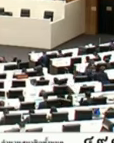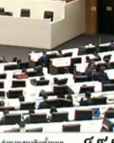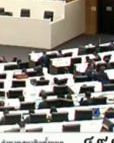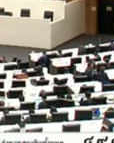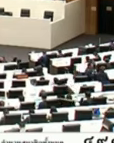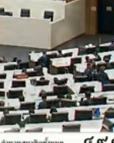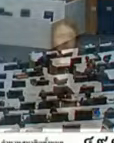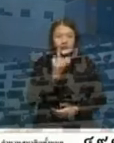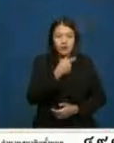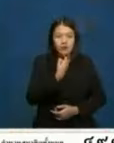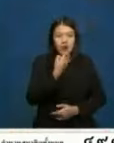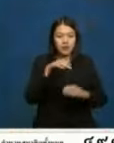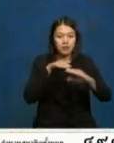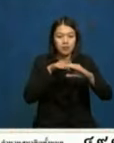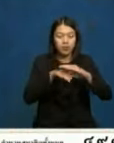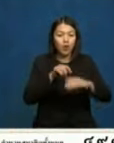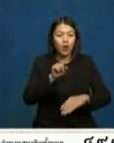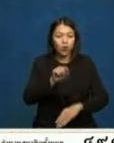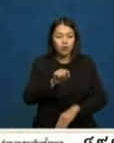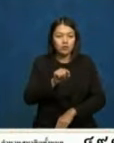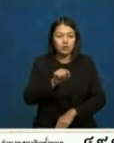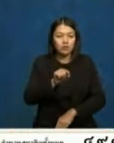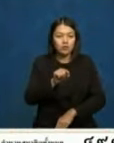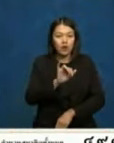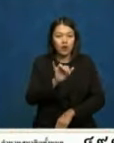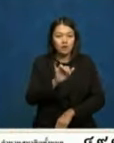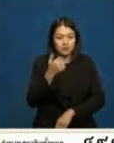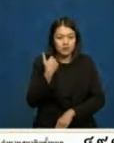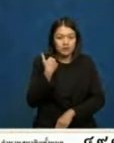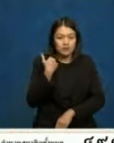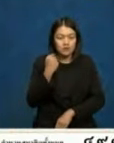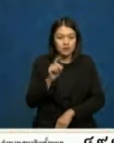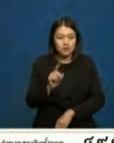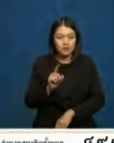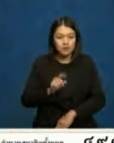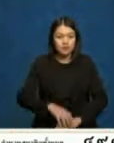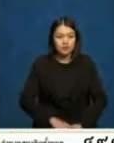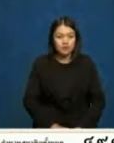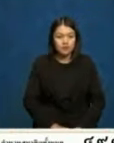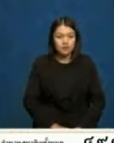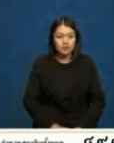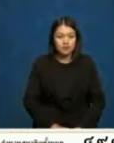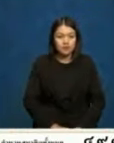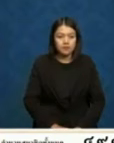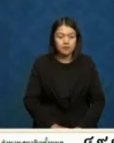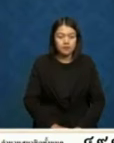มีท่านผู้ใดยังไม่ได้แสดงตนครับ